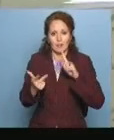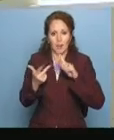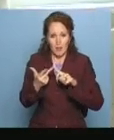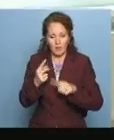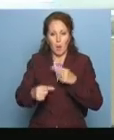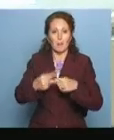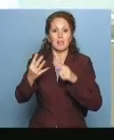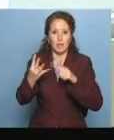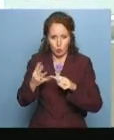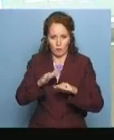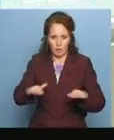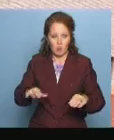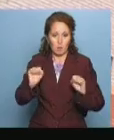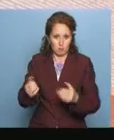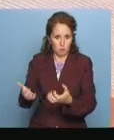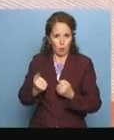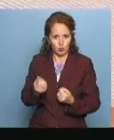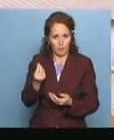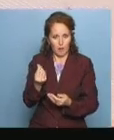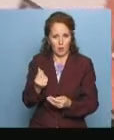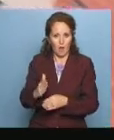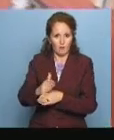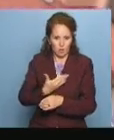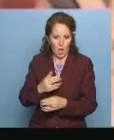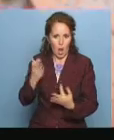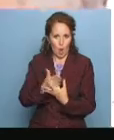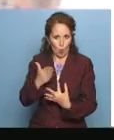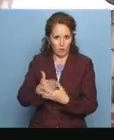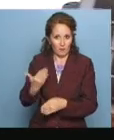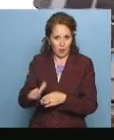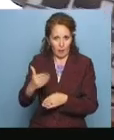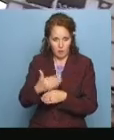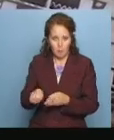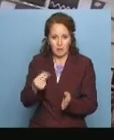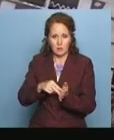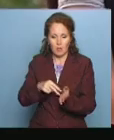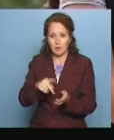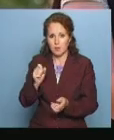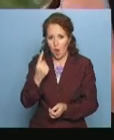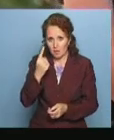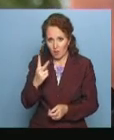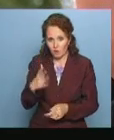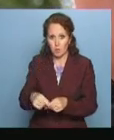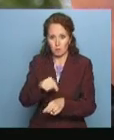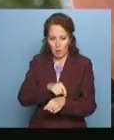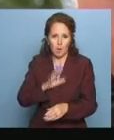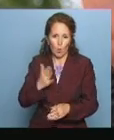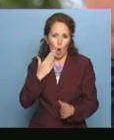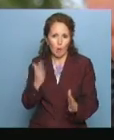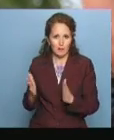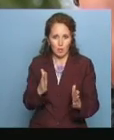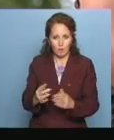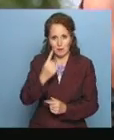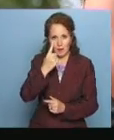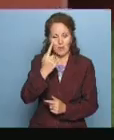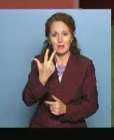они получат деньги на погашение льготного кредита. Кроме того, цена за квадратный метр для многодетных родителей будет ориентировочно на